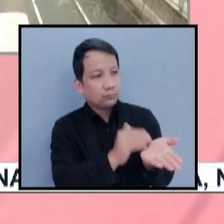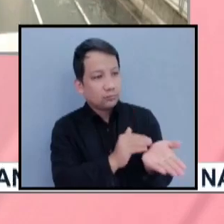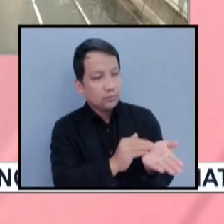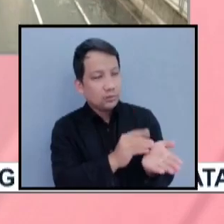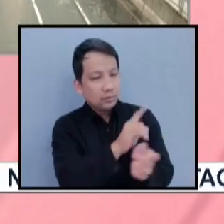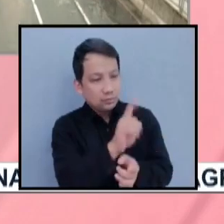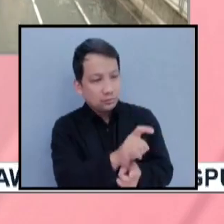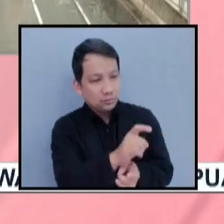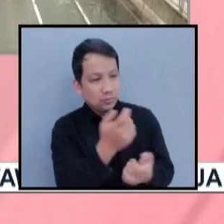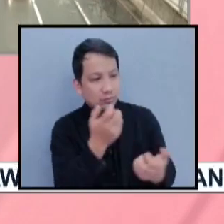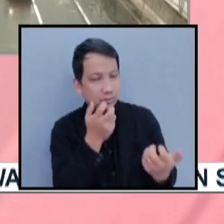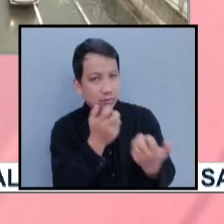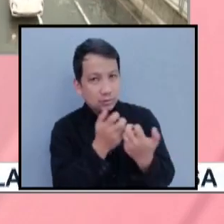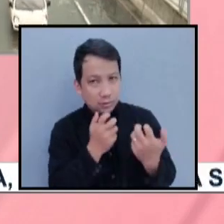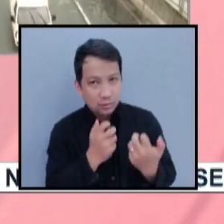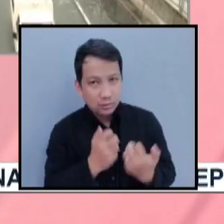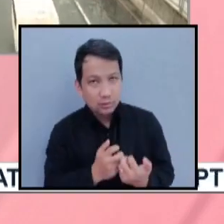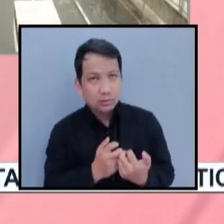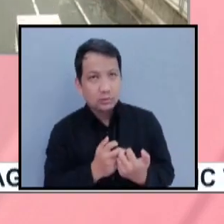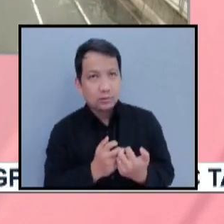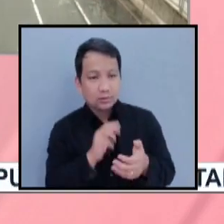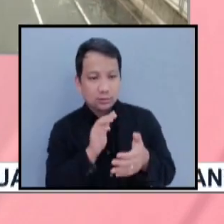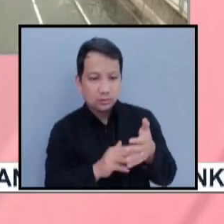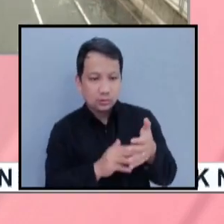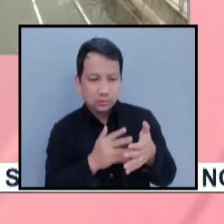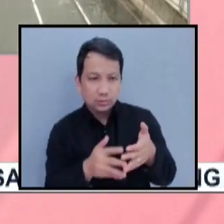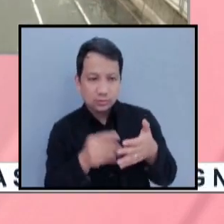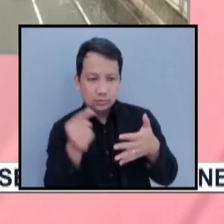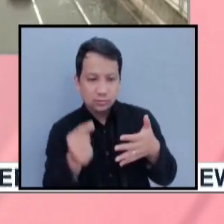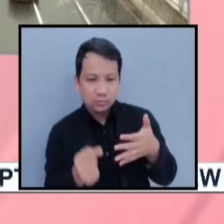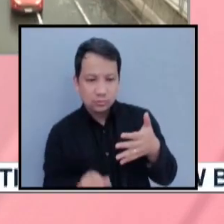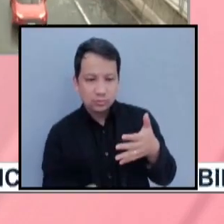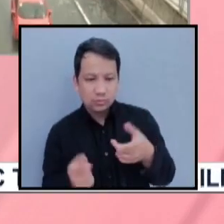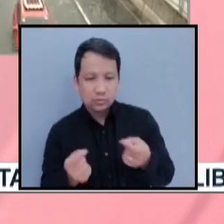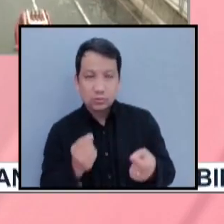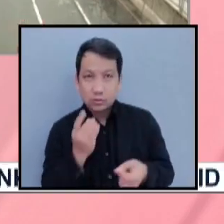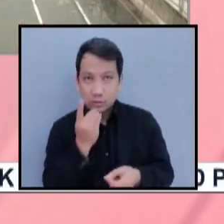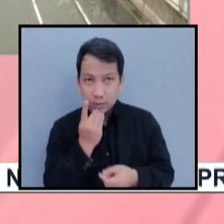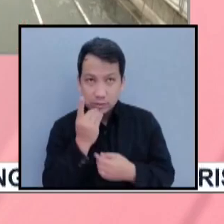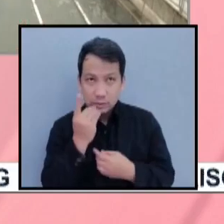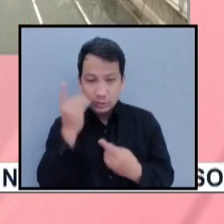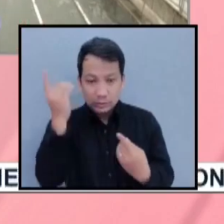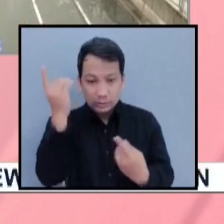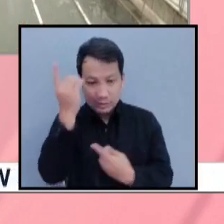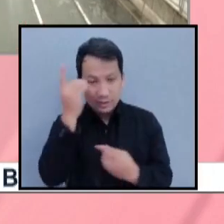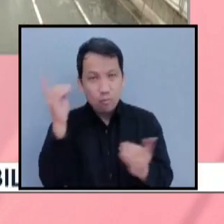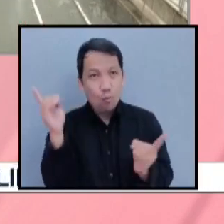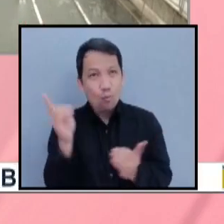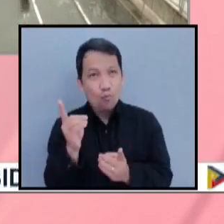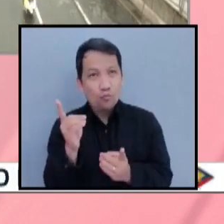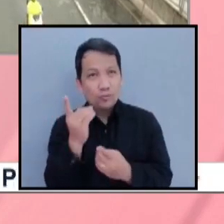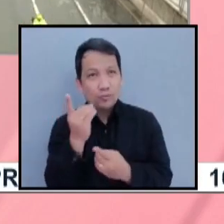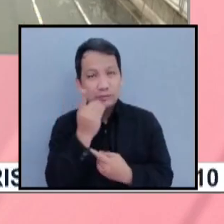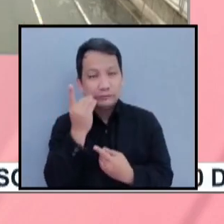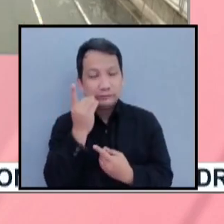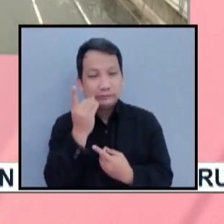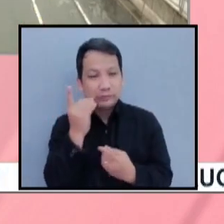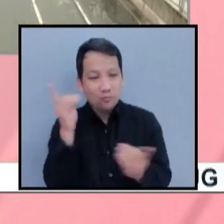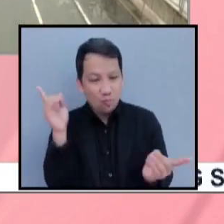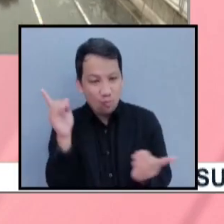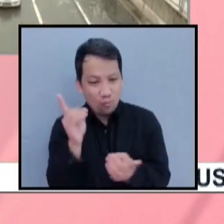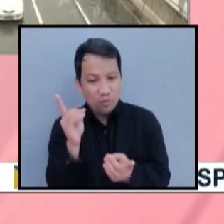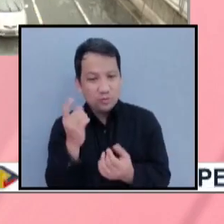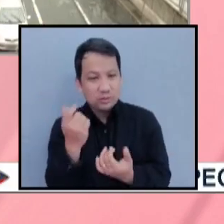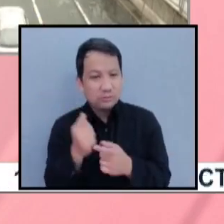sa atin yung mga diets na itatry natin kasi iba-iba yung individuals eh. Also, dapat i-check din